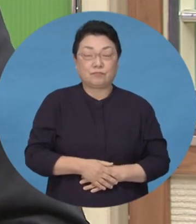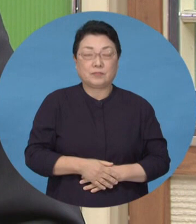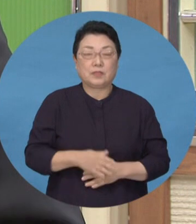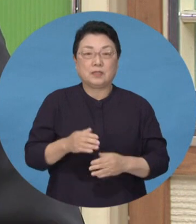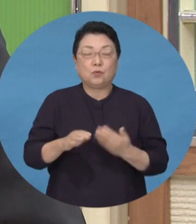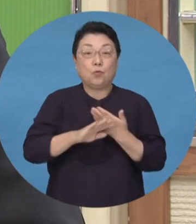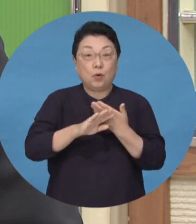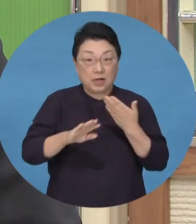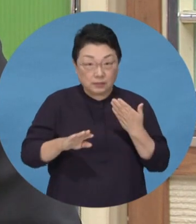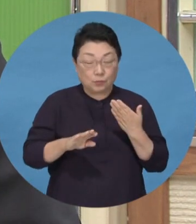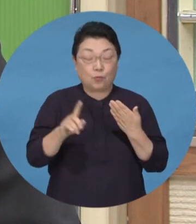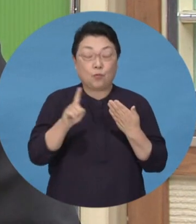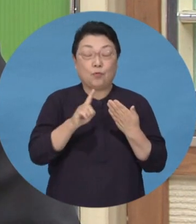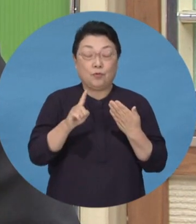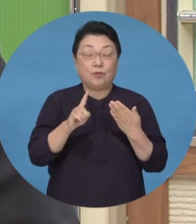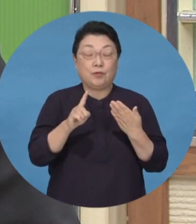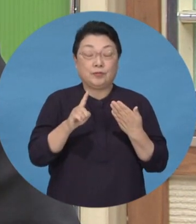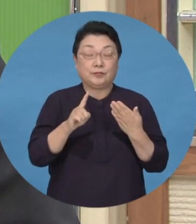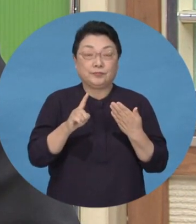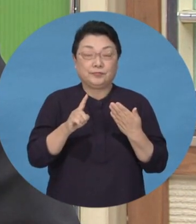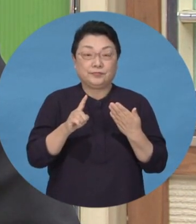さらにはですねあの